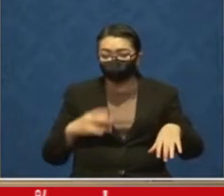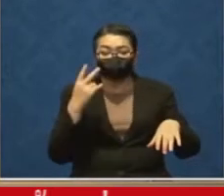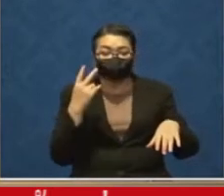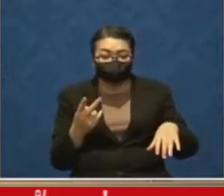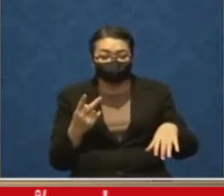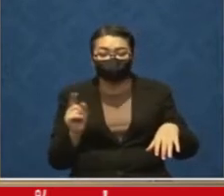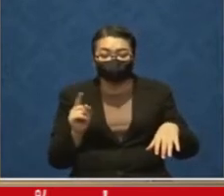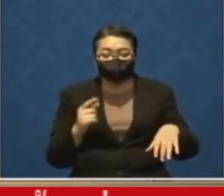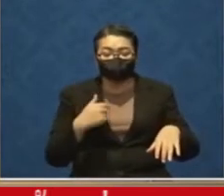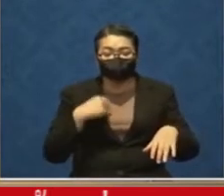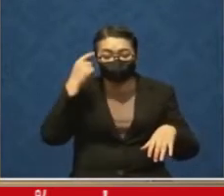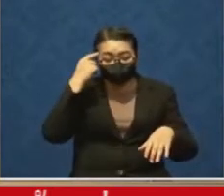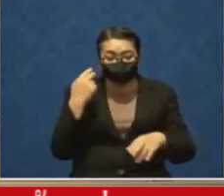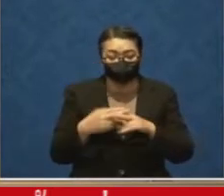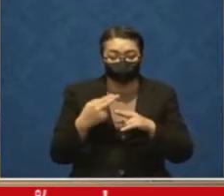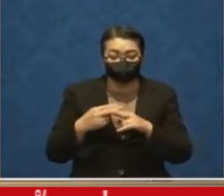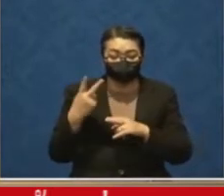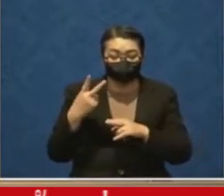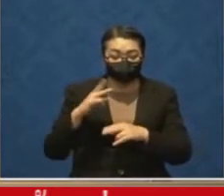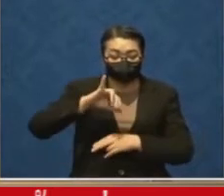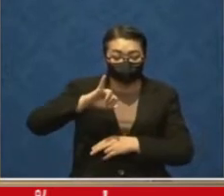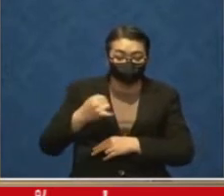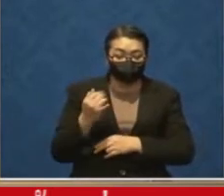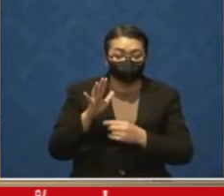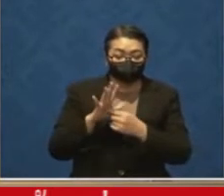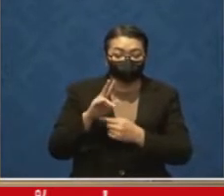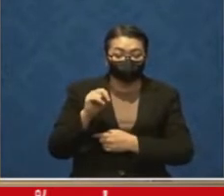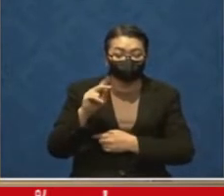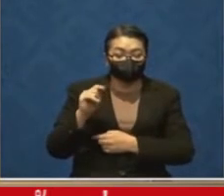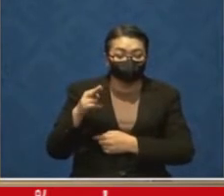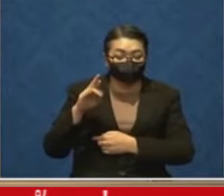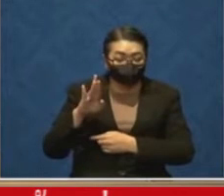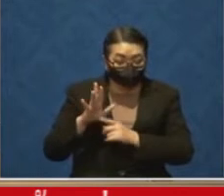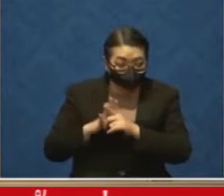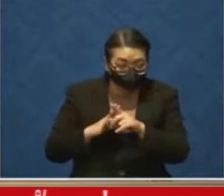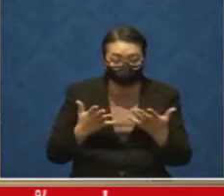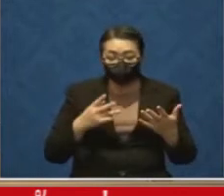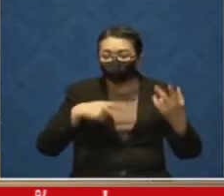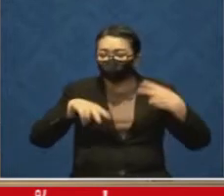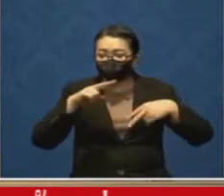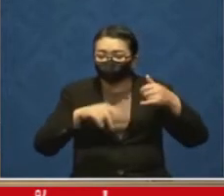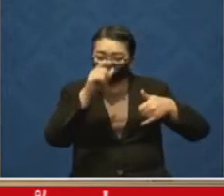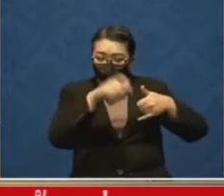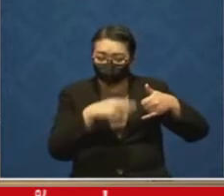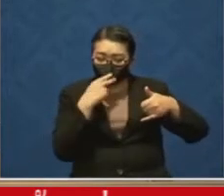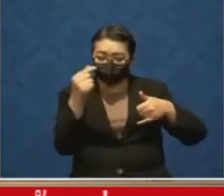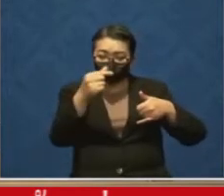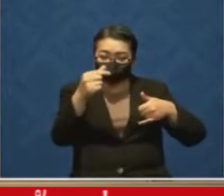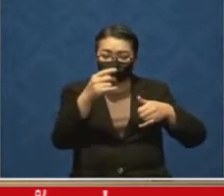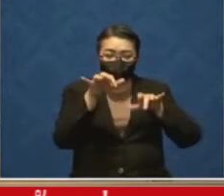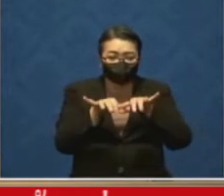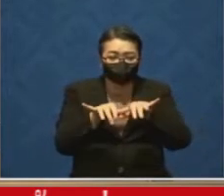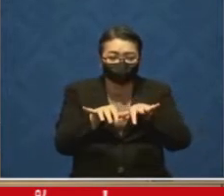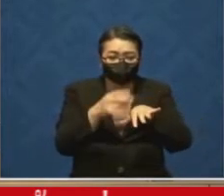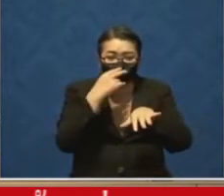สมิยเลือกไ้จันวานิตย์หน้าที่เขาหล นะครับผมก็ไปดูกเกอรเหมือนกั